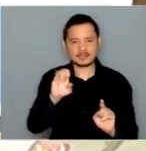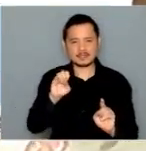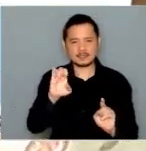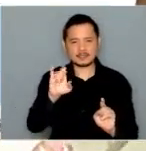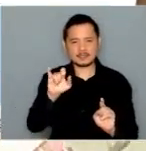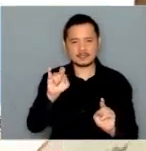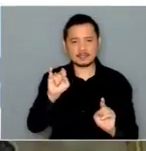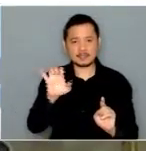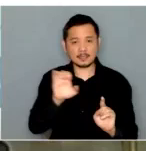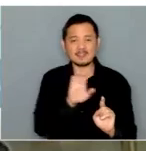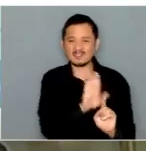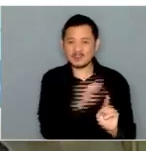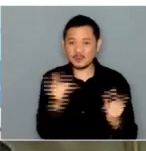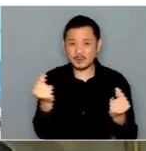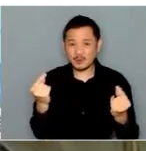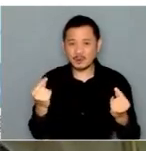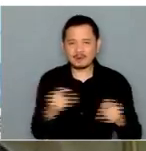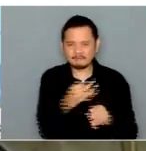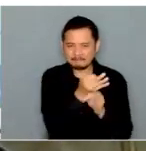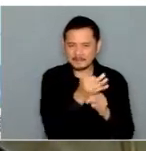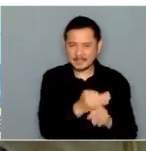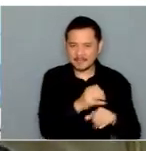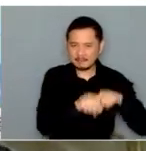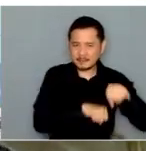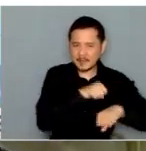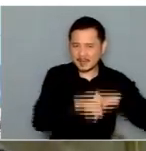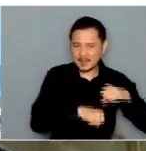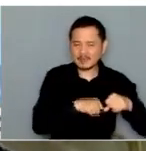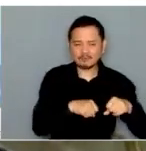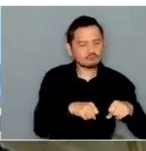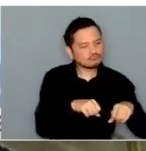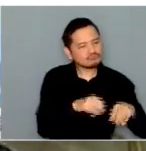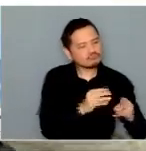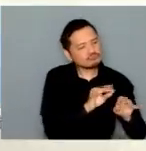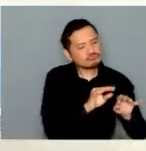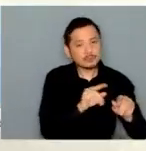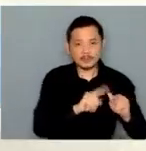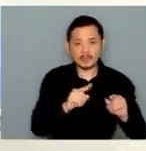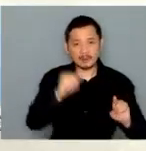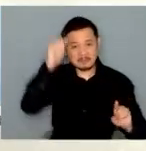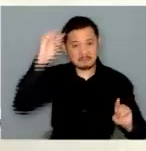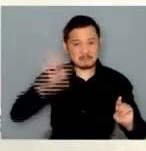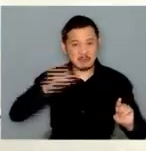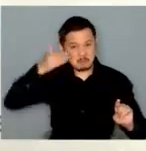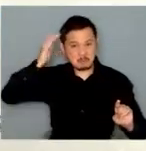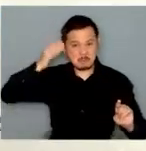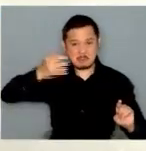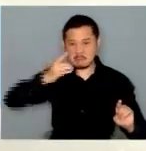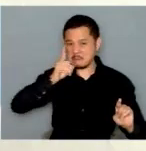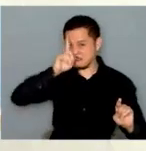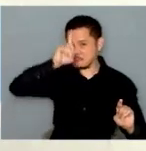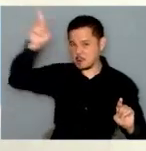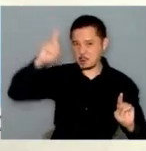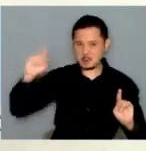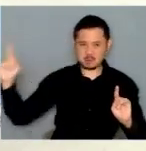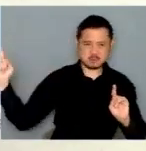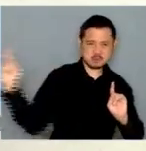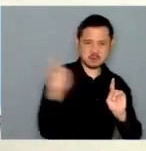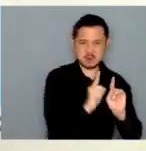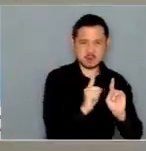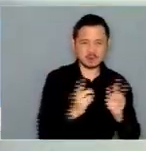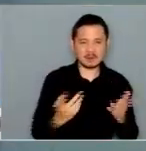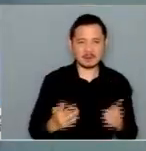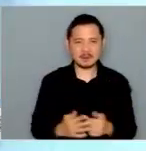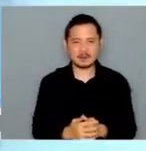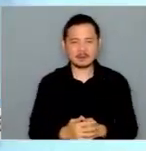lang siya ng bisikleta nang bigla siyang lapitan ni Castañeda. Ito sabi sa akin na manahimik na daw ako. At saka bitawan